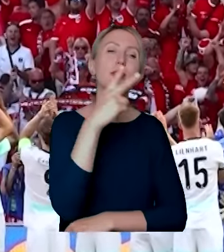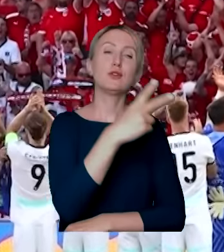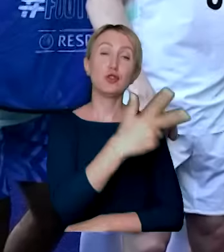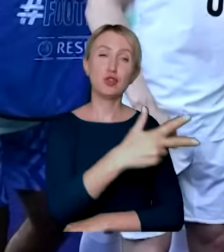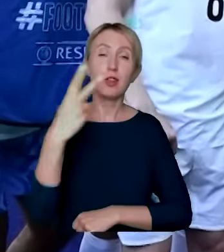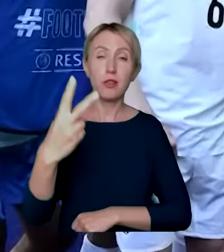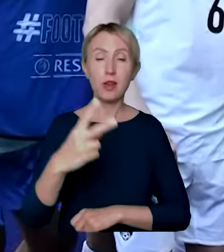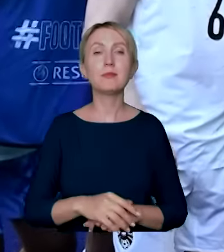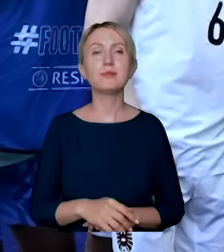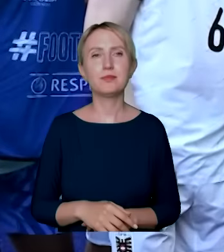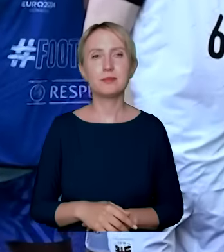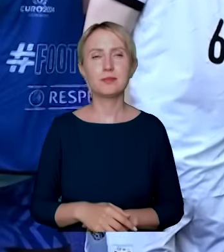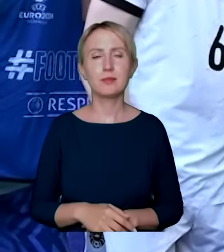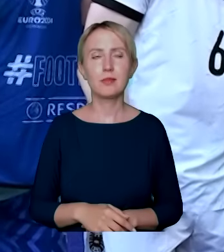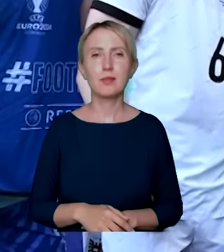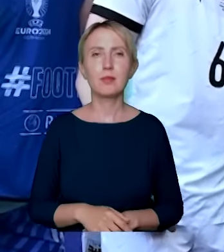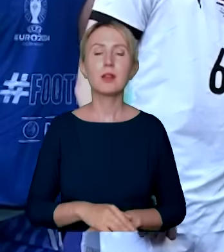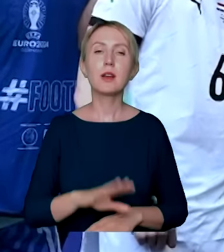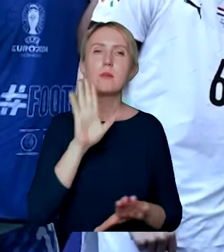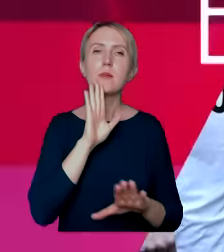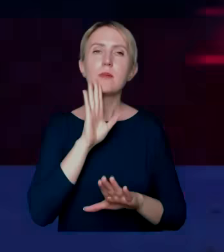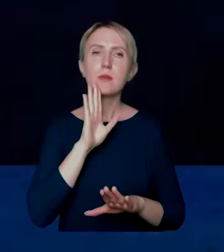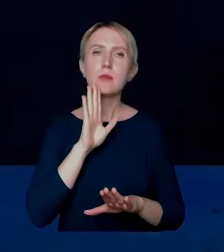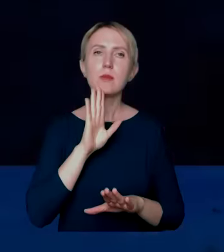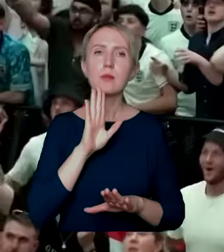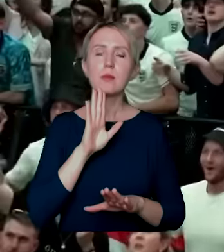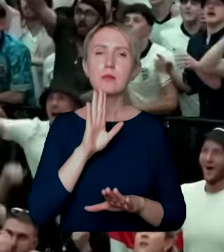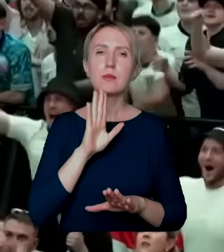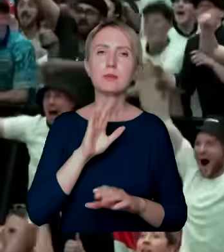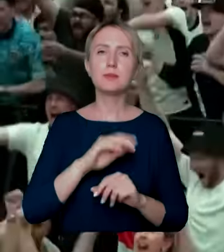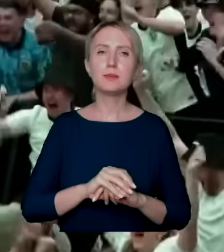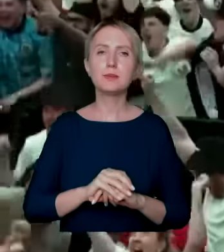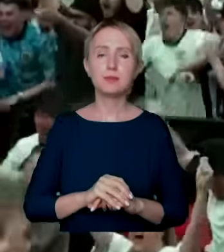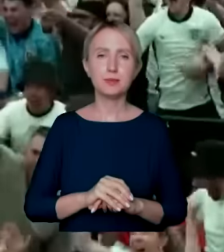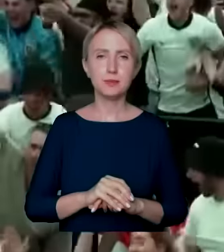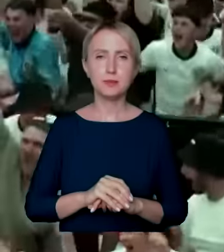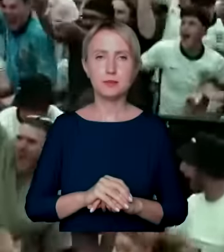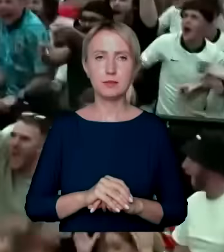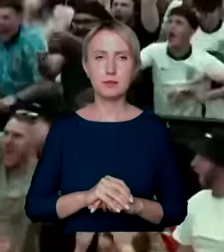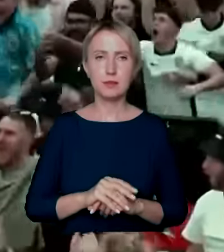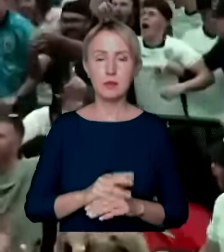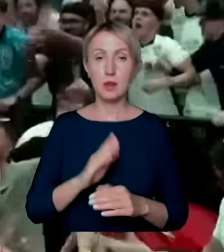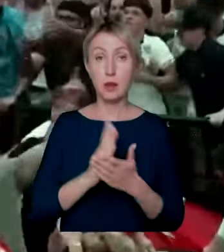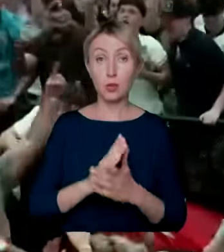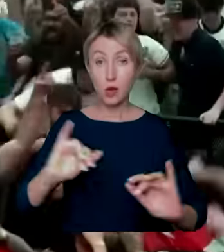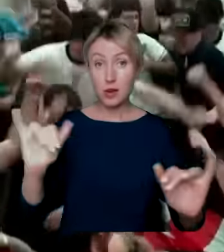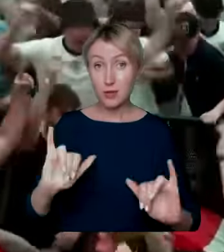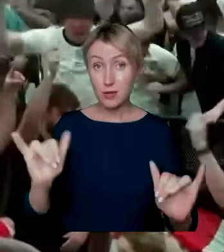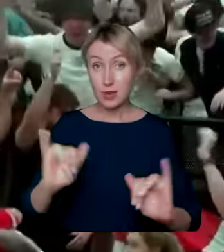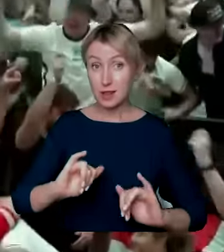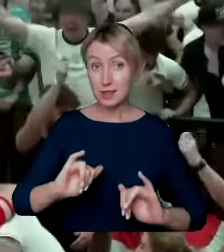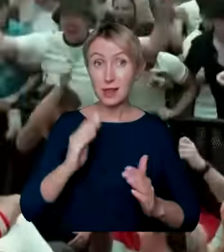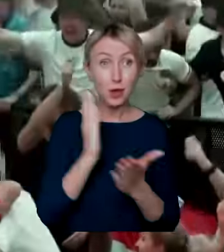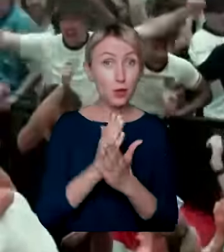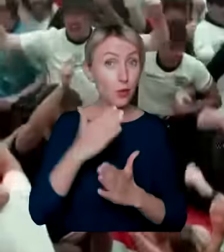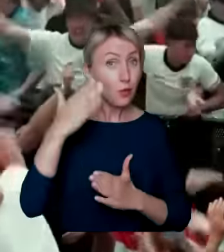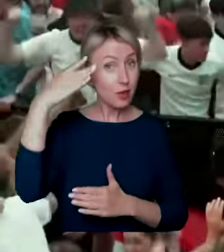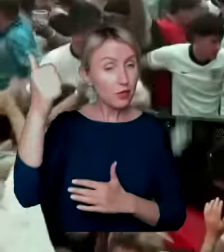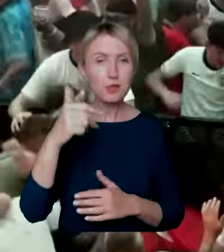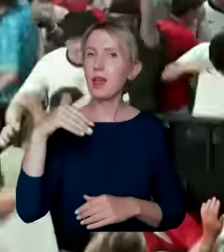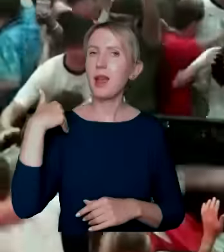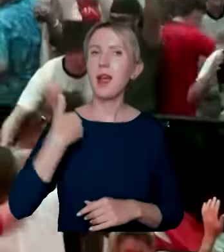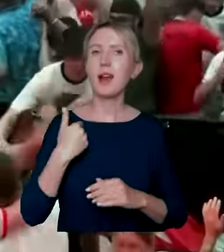swojego rywala. Podobnie zresztą jak Oranie i Trójkolorowi. Czy to już feta z okazji zdobycia tytułu? Nie. To angielscy